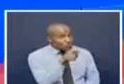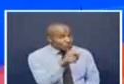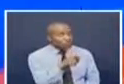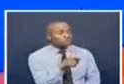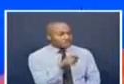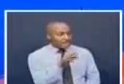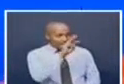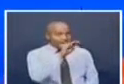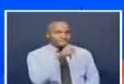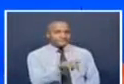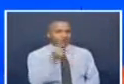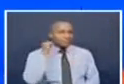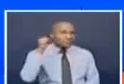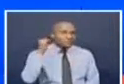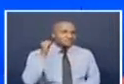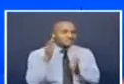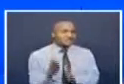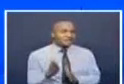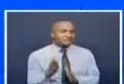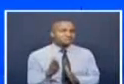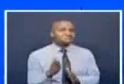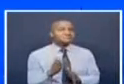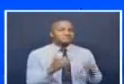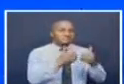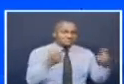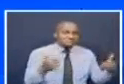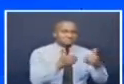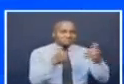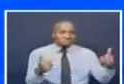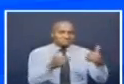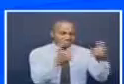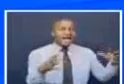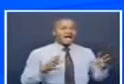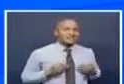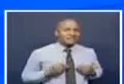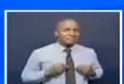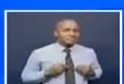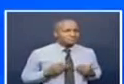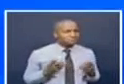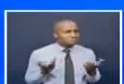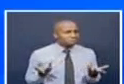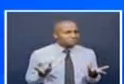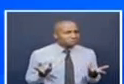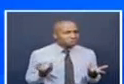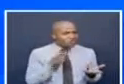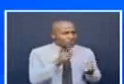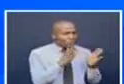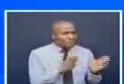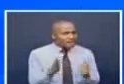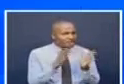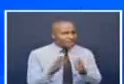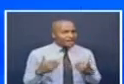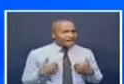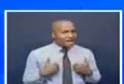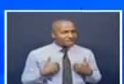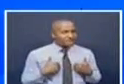wanasiasa huwa mnaingia katika mtego wa kugawanywa na wanasiasa kutoka maeneo mengine. Je, kuna mipango yoyote ya kuunganisha pengine